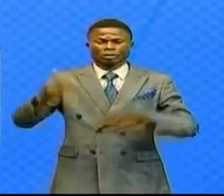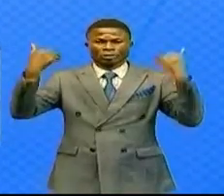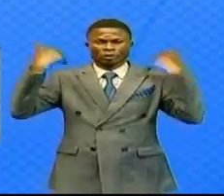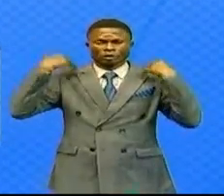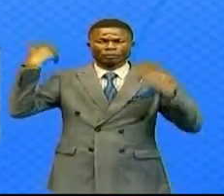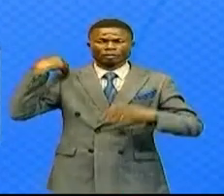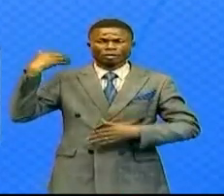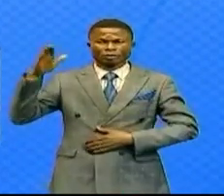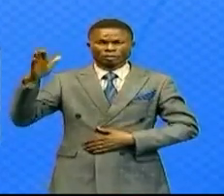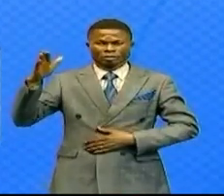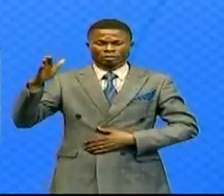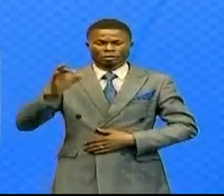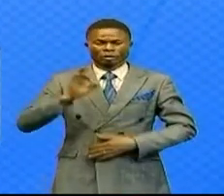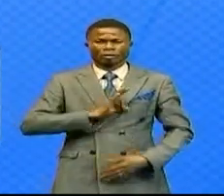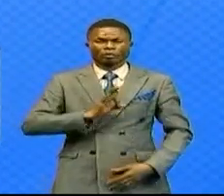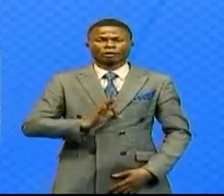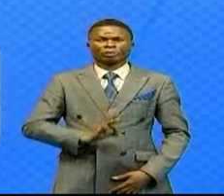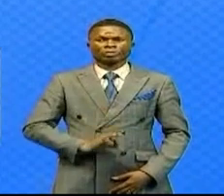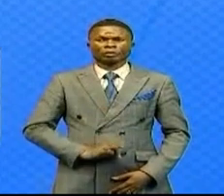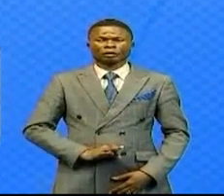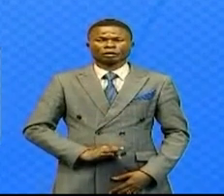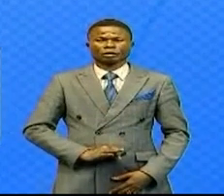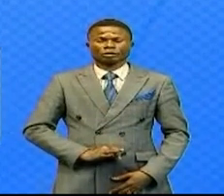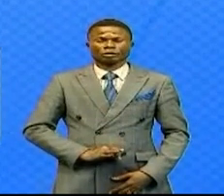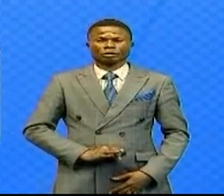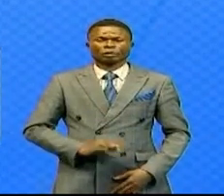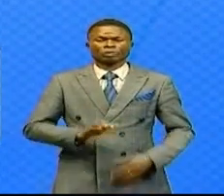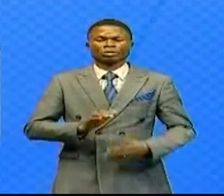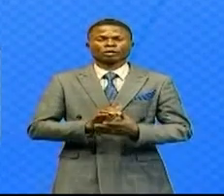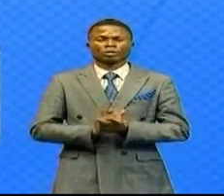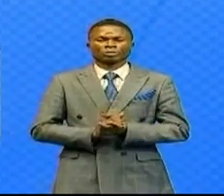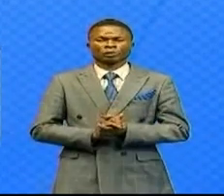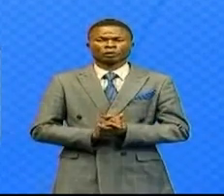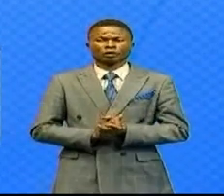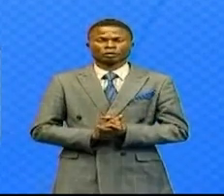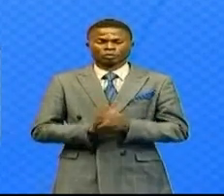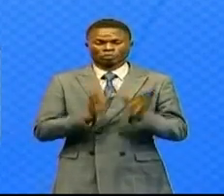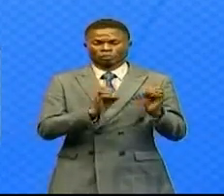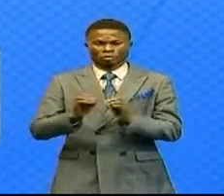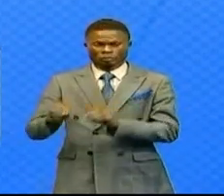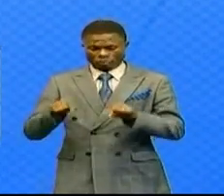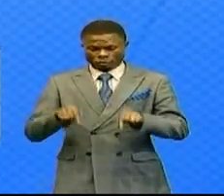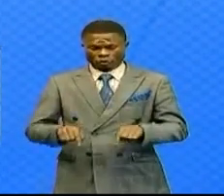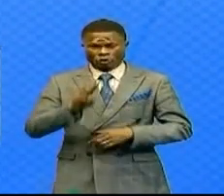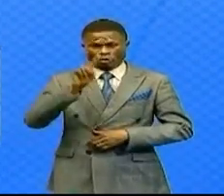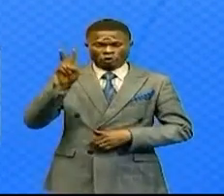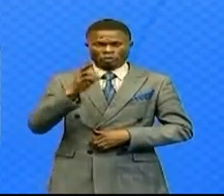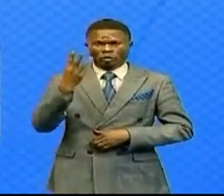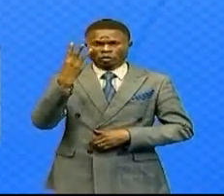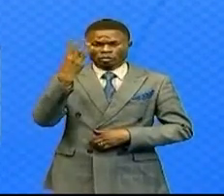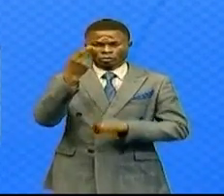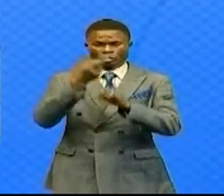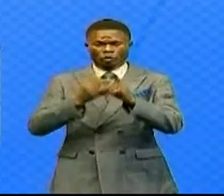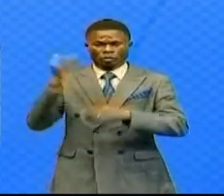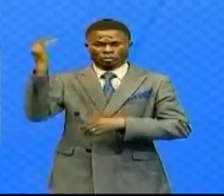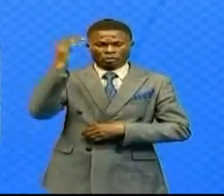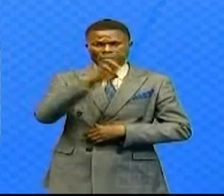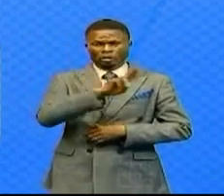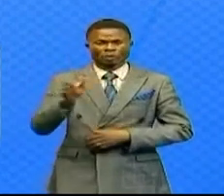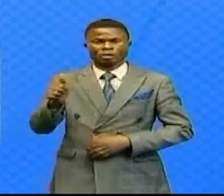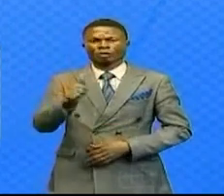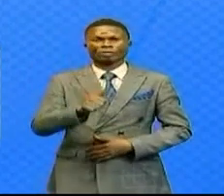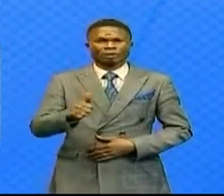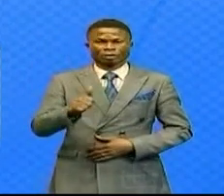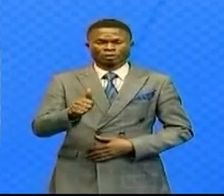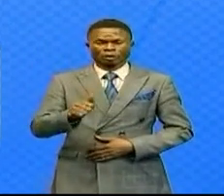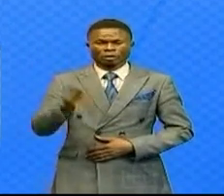l'État, Félix-Antoine Tshisekedi Tshilombo, a présidé ce vendredi 3 décembre 2021